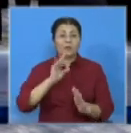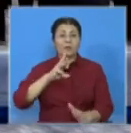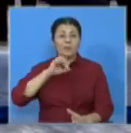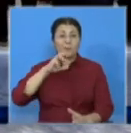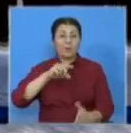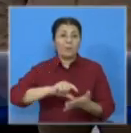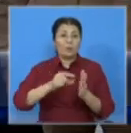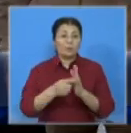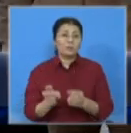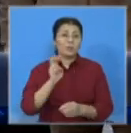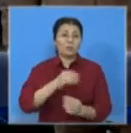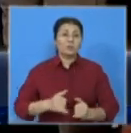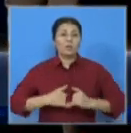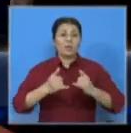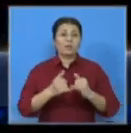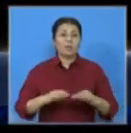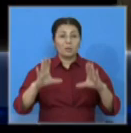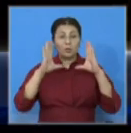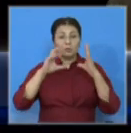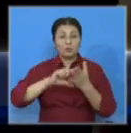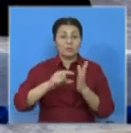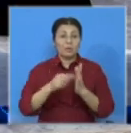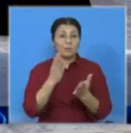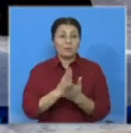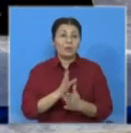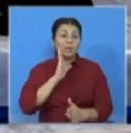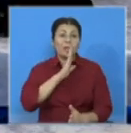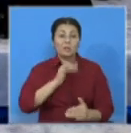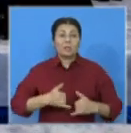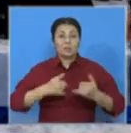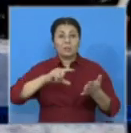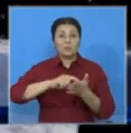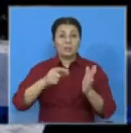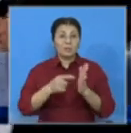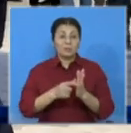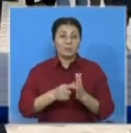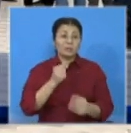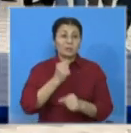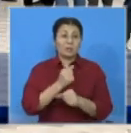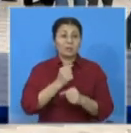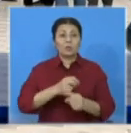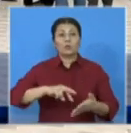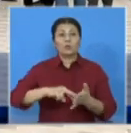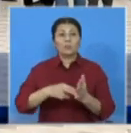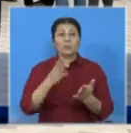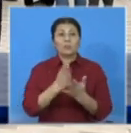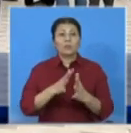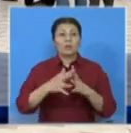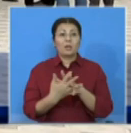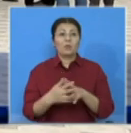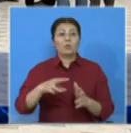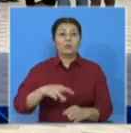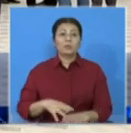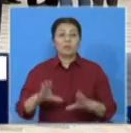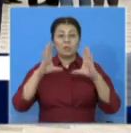бөлмесі және келушілерге арналған құлшылық залы бар. Енді әйелдерге арналған бөлме жасақтау жоспарда тұр. Ауылымызға мешіт ашылып жатыр, жаңа